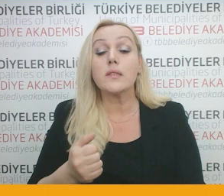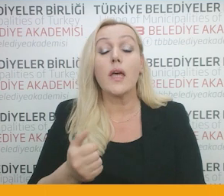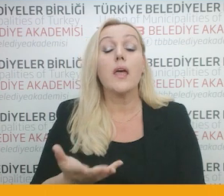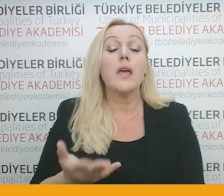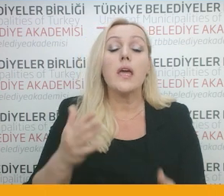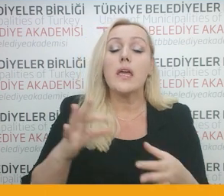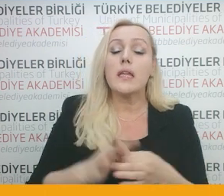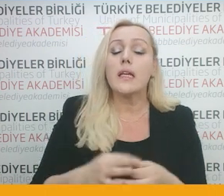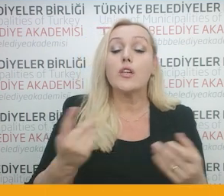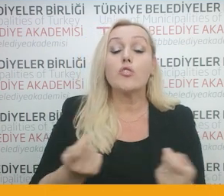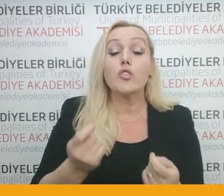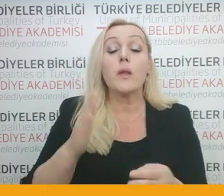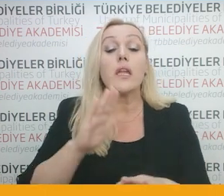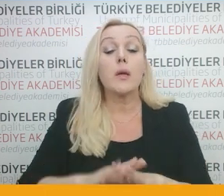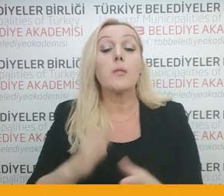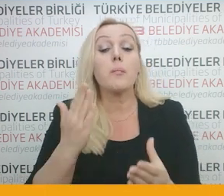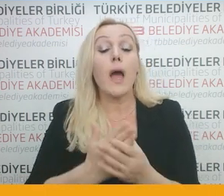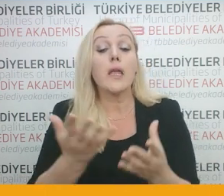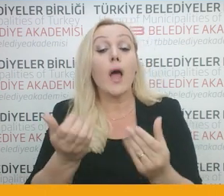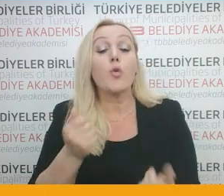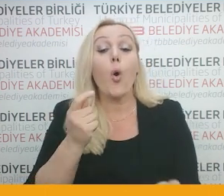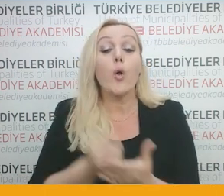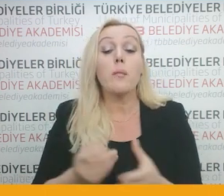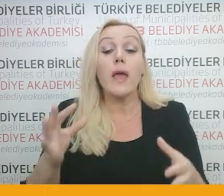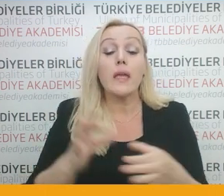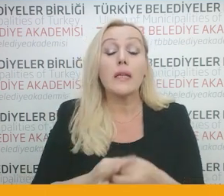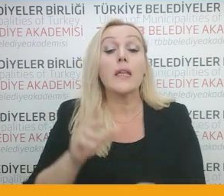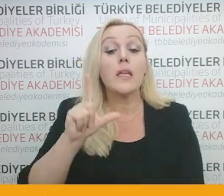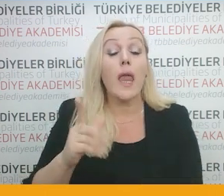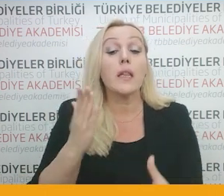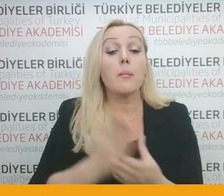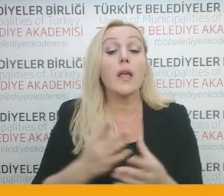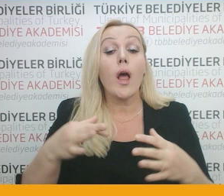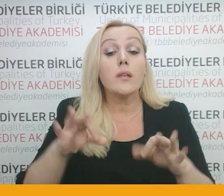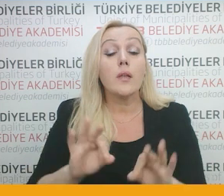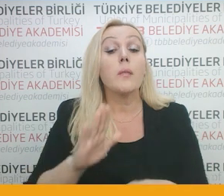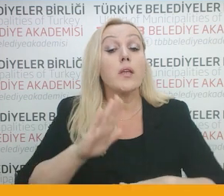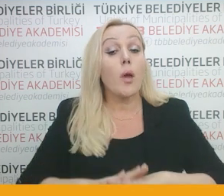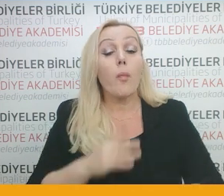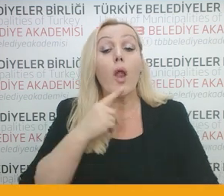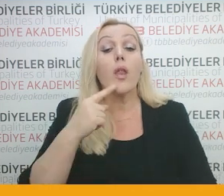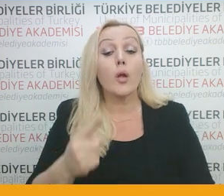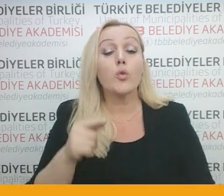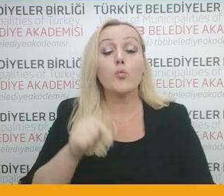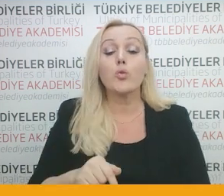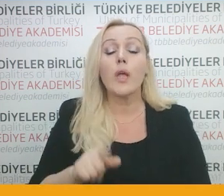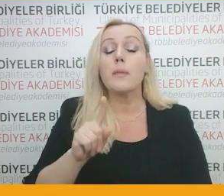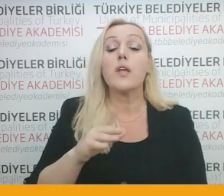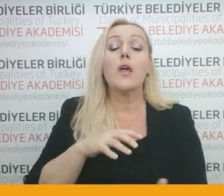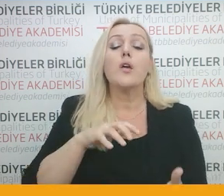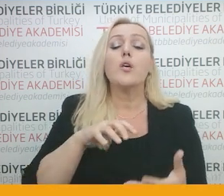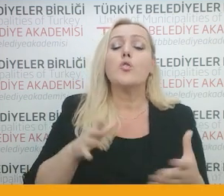yapılması, belgelendirilmesi ve ödeme için gerekli belgelerin hazırlanması görevlerini yürütürler diyor. Burada bir